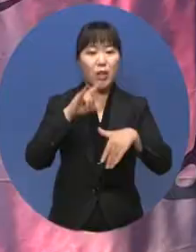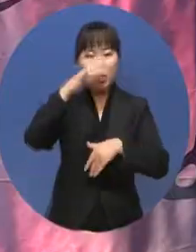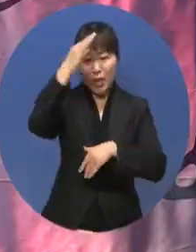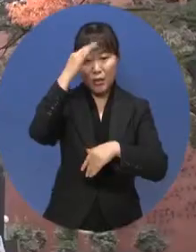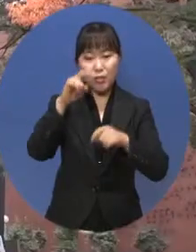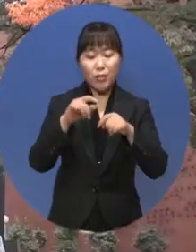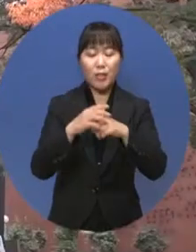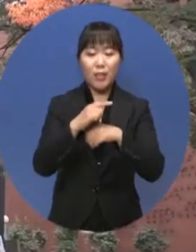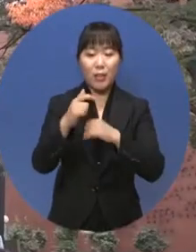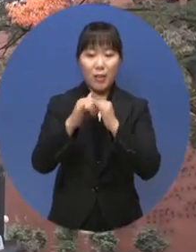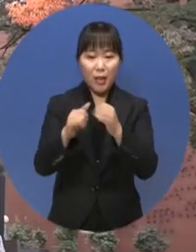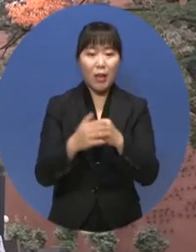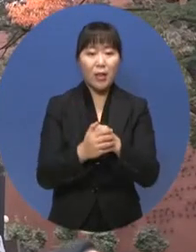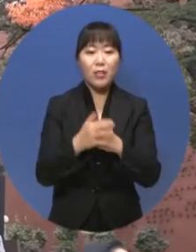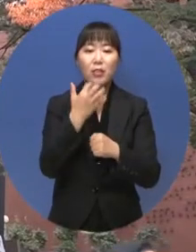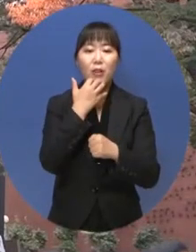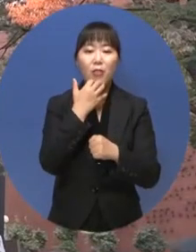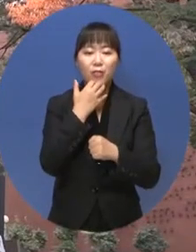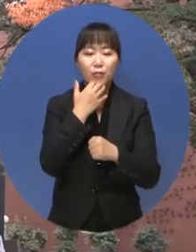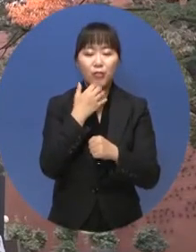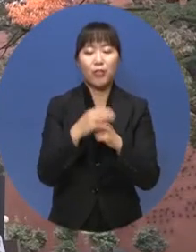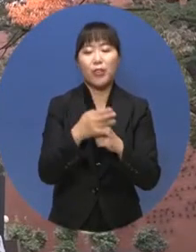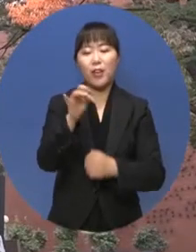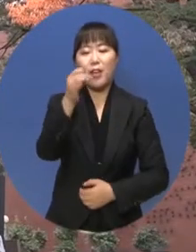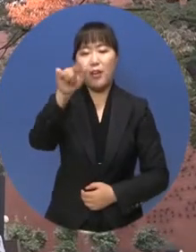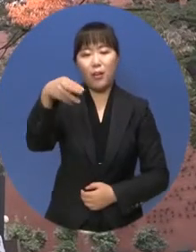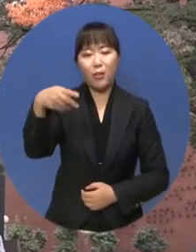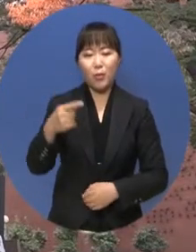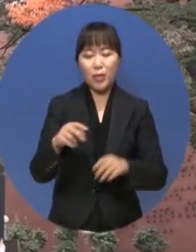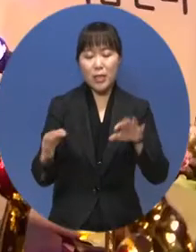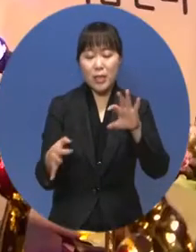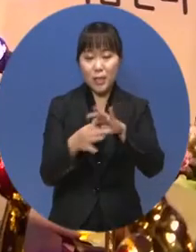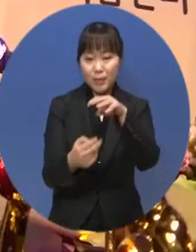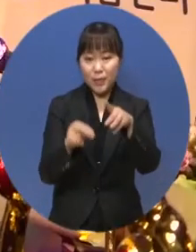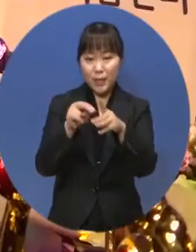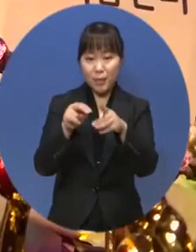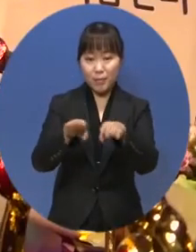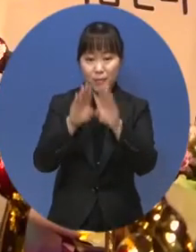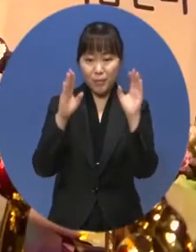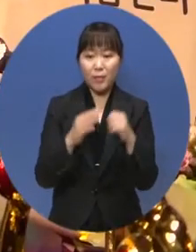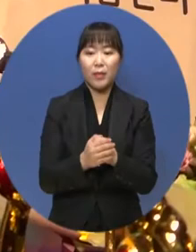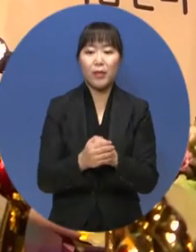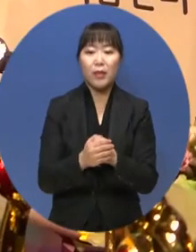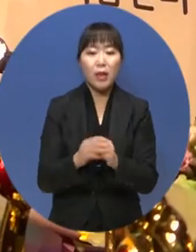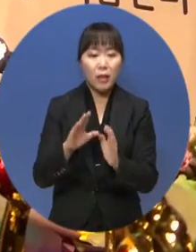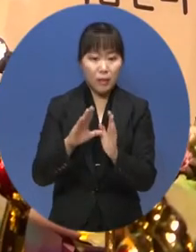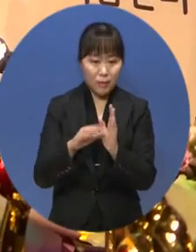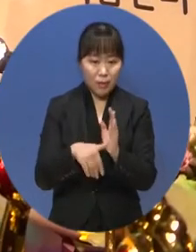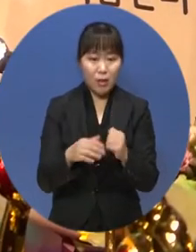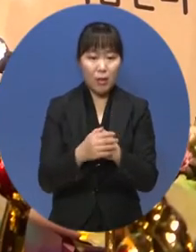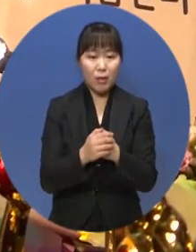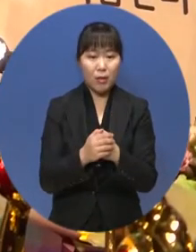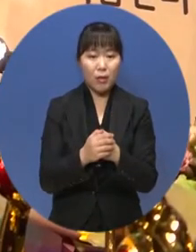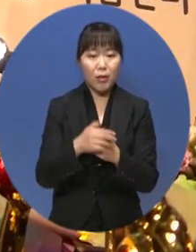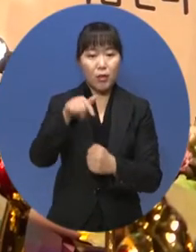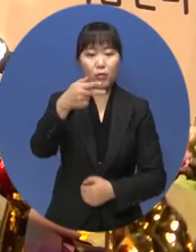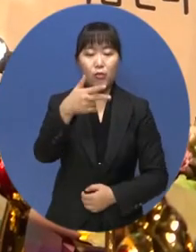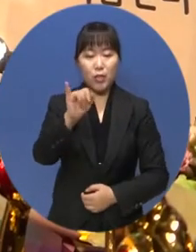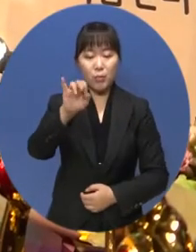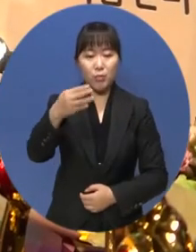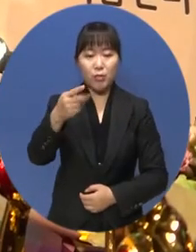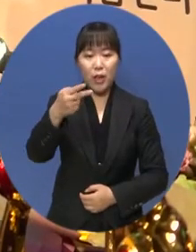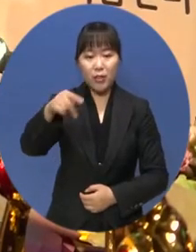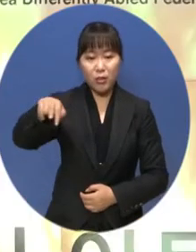시상식이 서울 대학로 이음센터에서 열렸습니다. 이날 행사는 주니브라더스의 오프닝